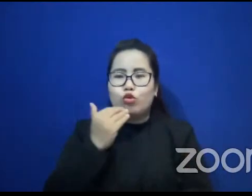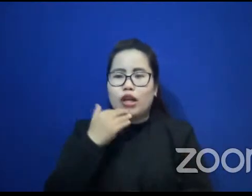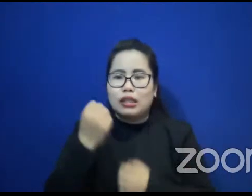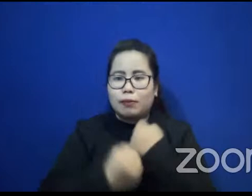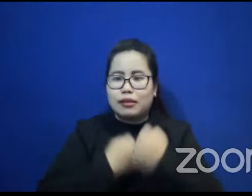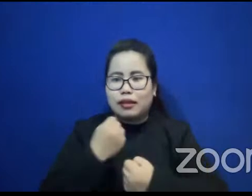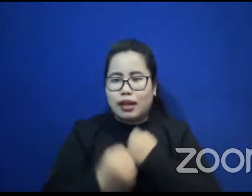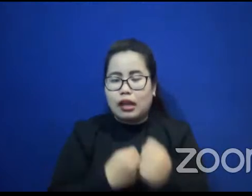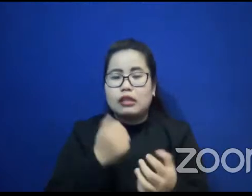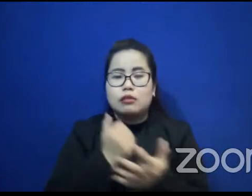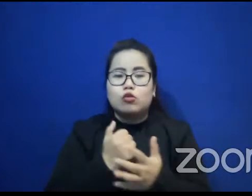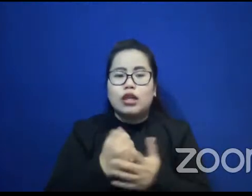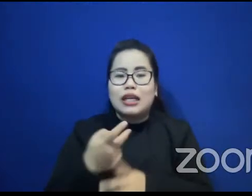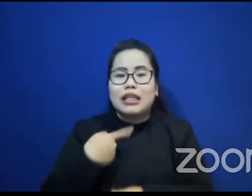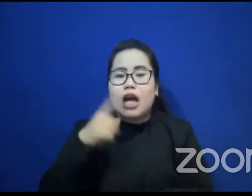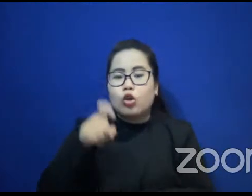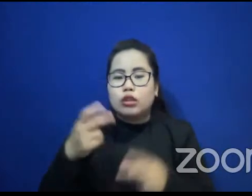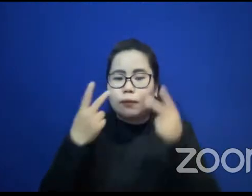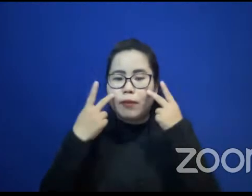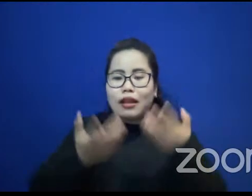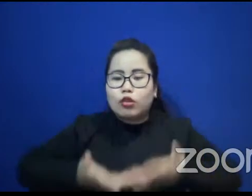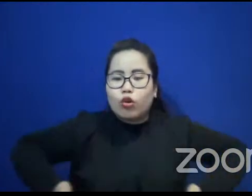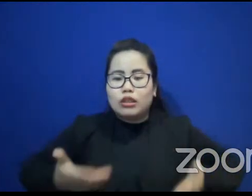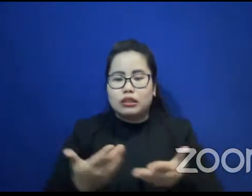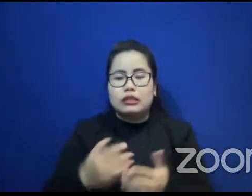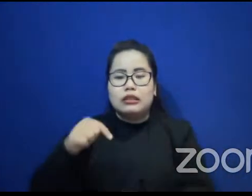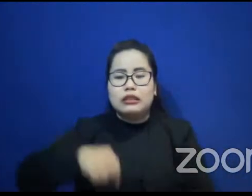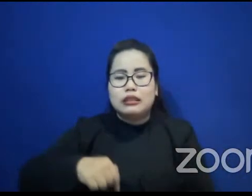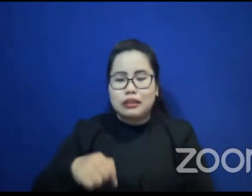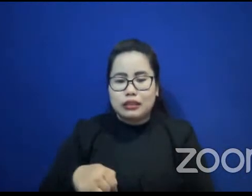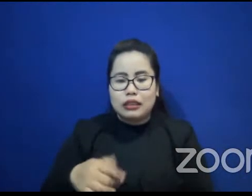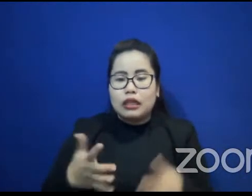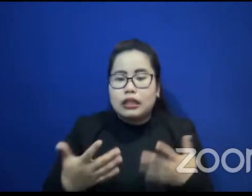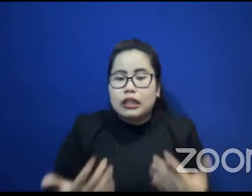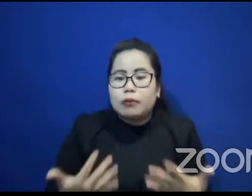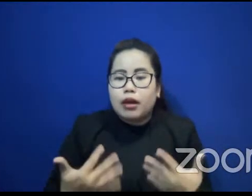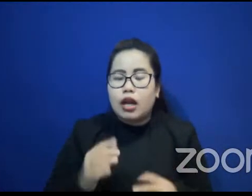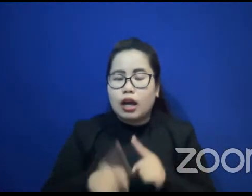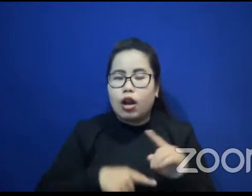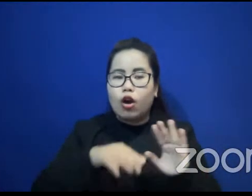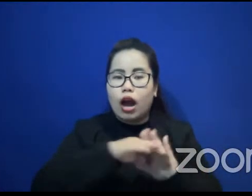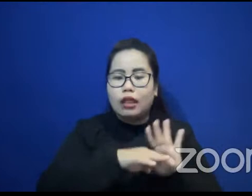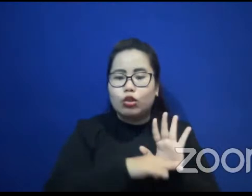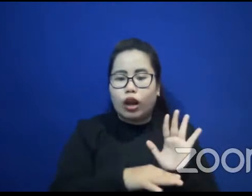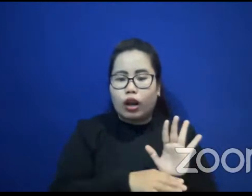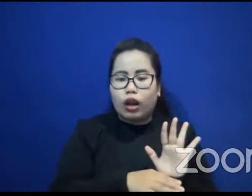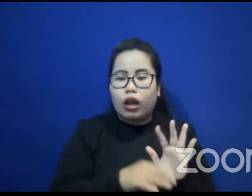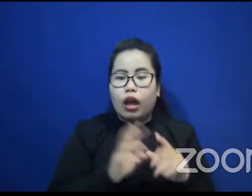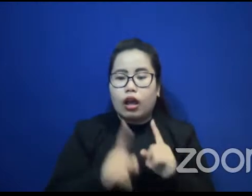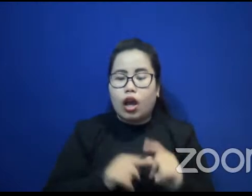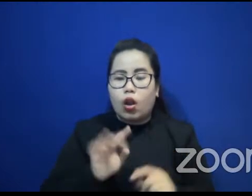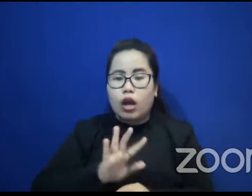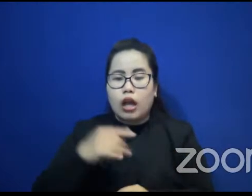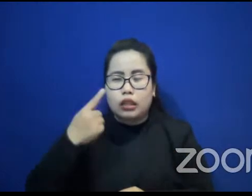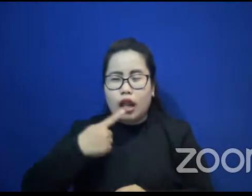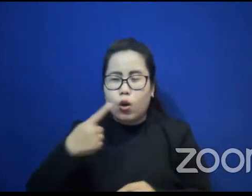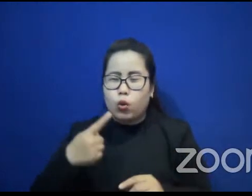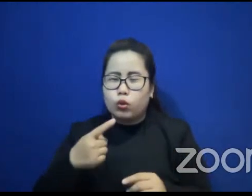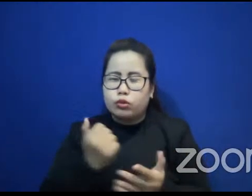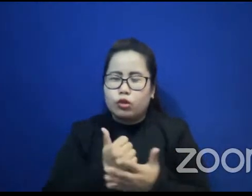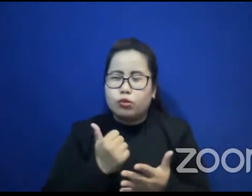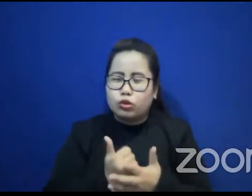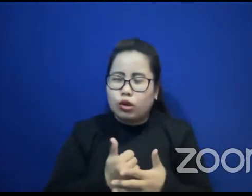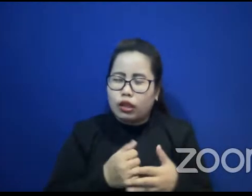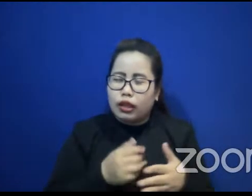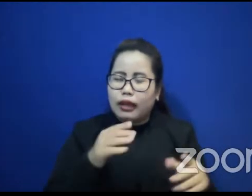di kita mau harus rekondisi disini juga gitu Jadi dengan Bagaimana dengan peraturan mungkin yang tidak perlu tahu ketat tapi inforce